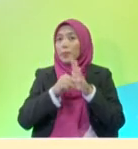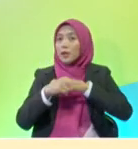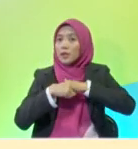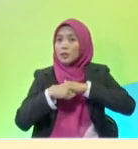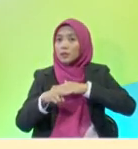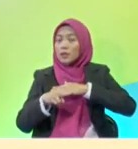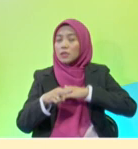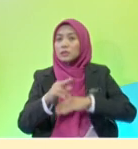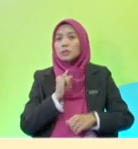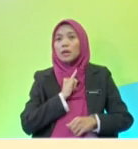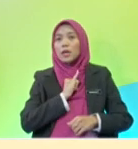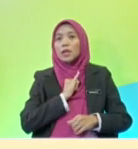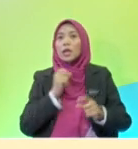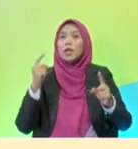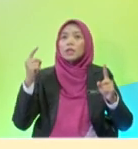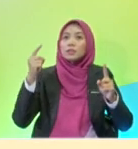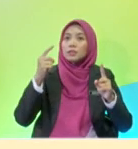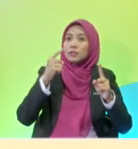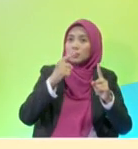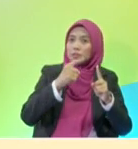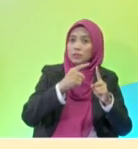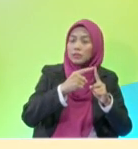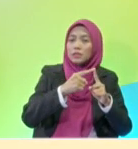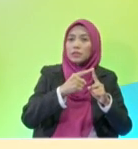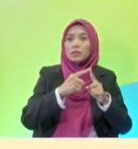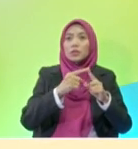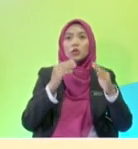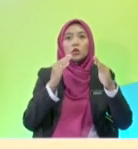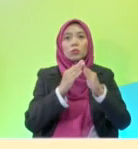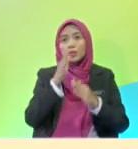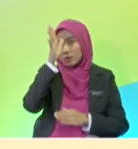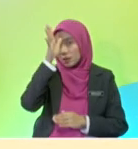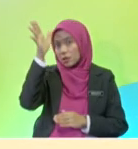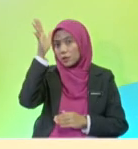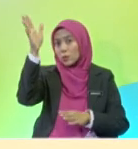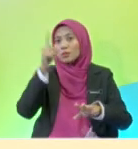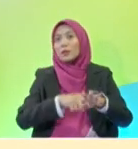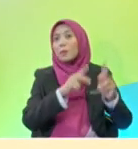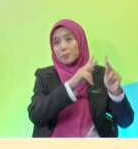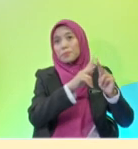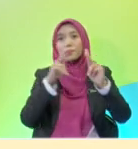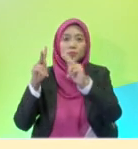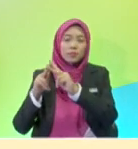ke kampung di kampung betul